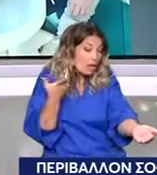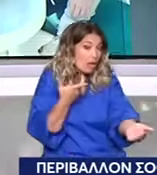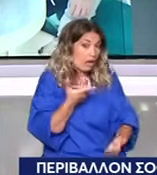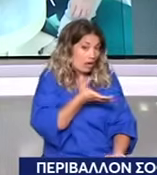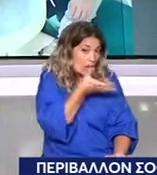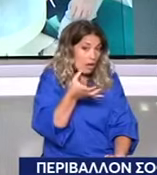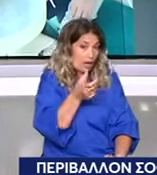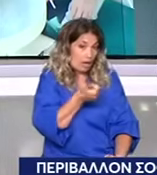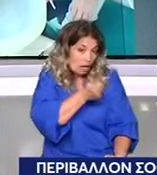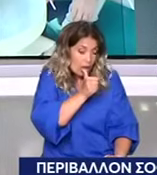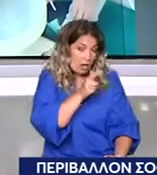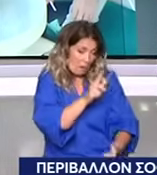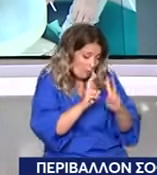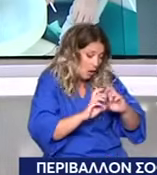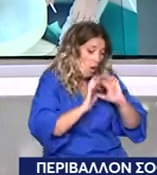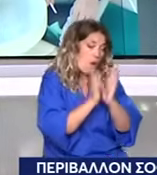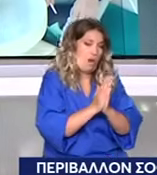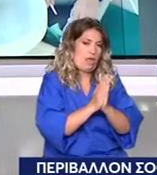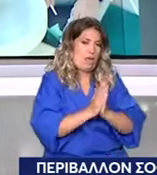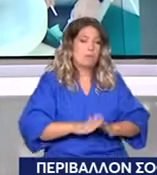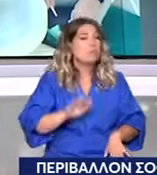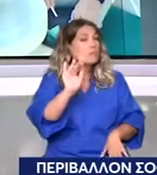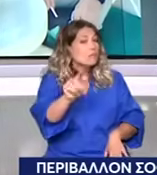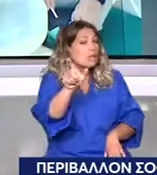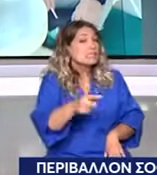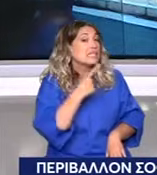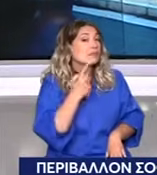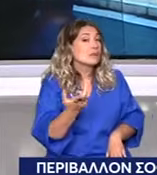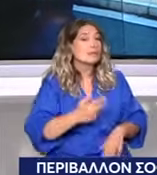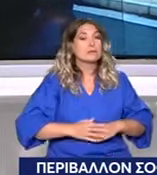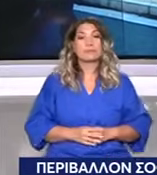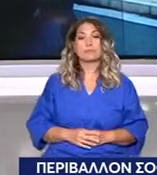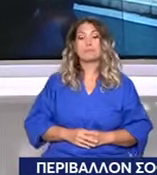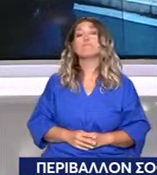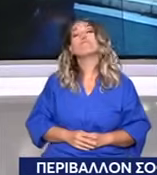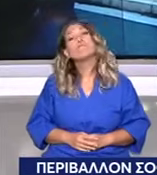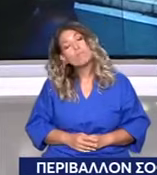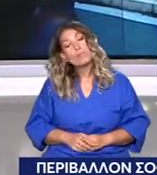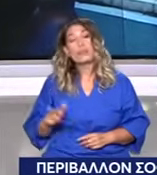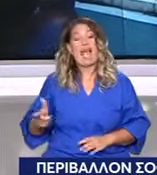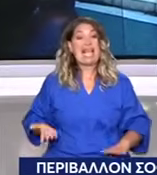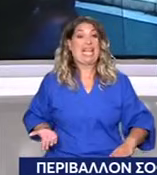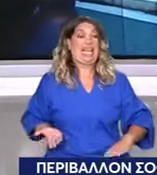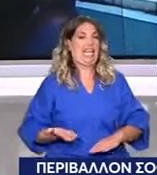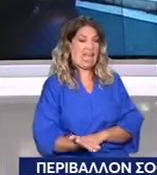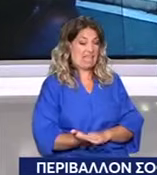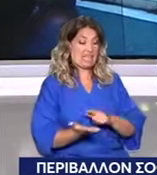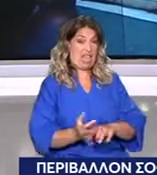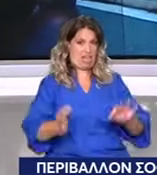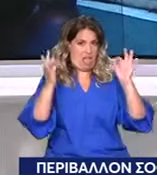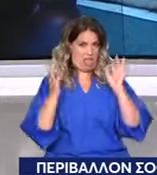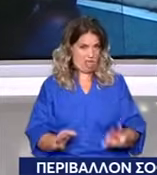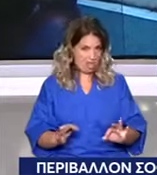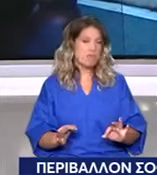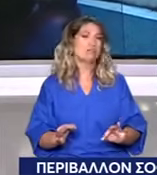Κοιτάξτε, η διοκτική αρχή πρέπει καλύτερα να αποδείξει, να συλλέξει στοιχεία για μια καταγγελία. Εφόσον η καταγγελία αποδείχθηκε και ακολούθησε